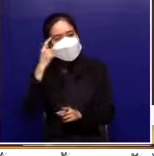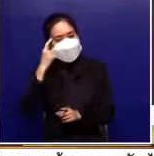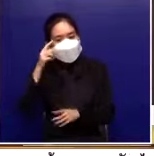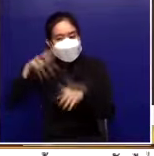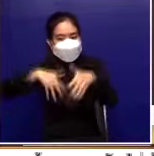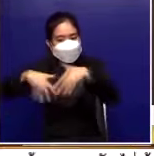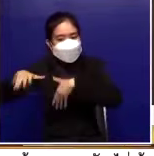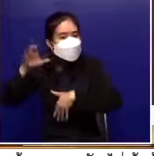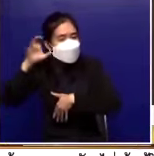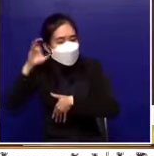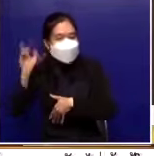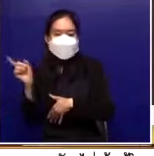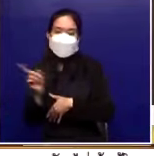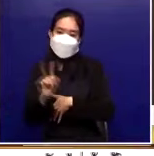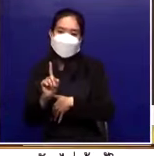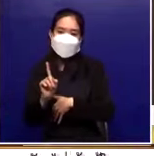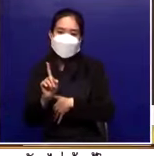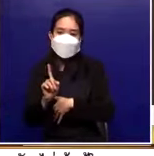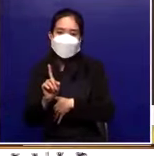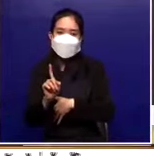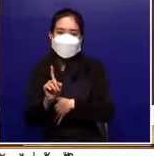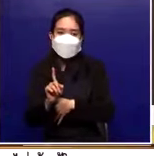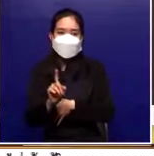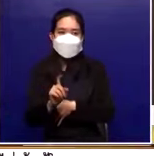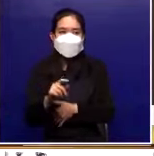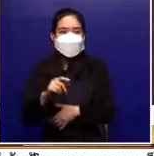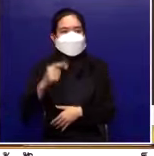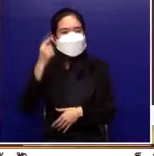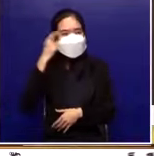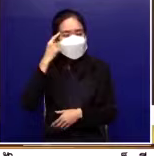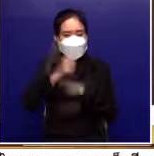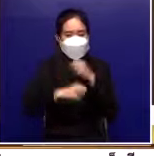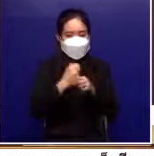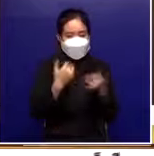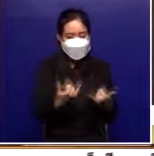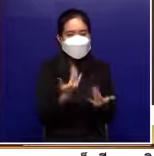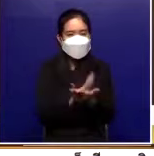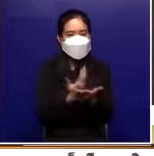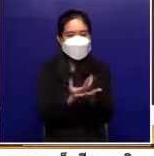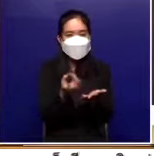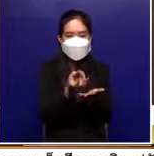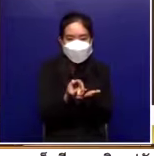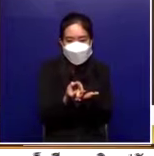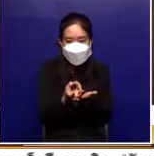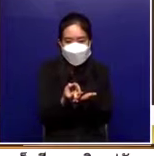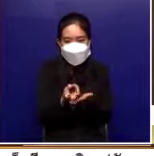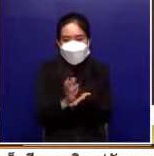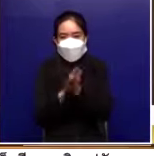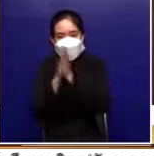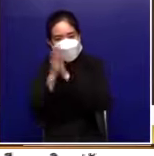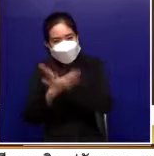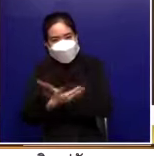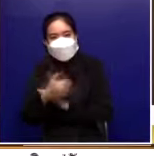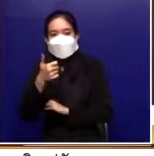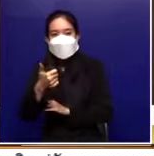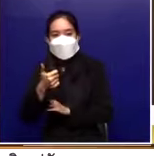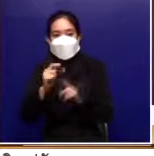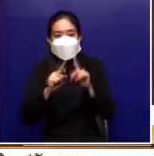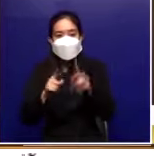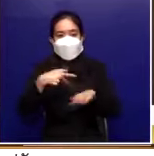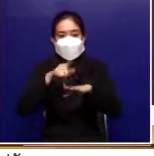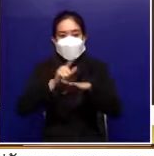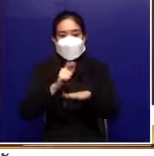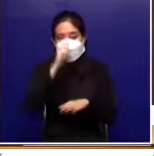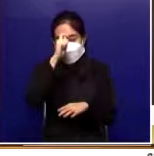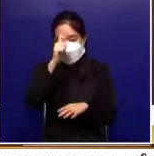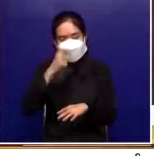ท่าเหมือนจะอวดสรรพคุณว่าโอ้ยน้อยกว่าปีที่แล้วนะกว่าปรับนะท่านประธานที่เคารพครับไม่เชื่อน้ำย